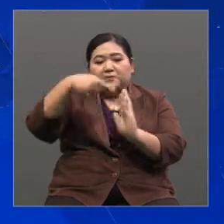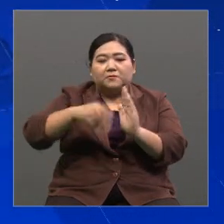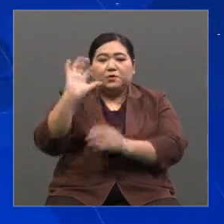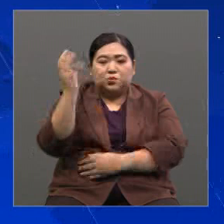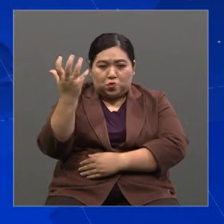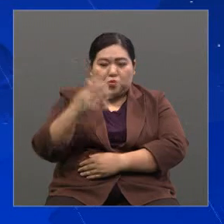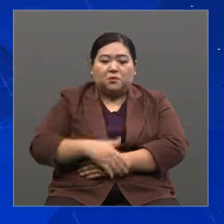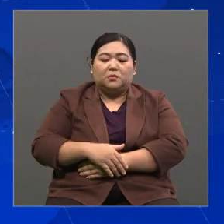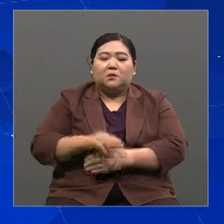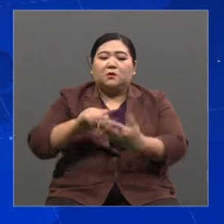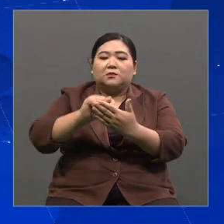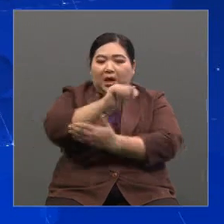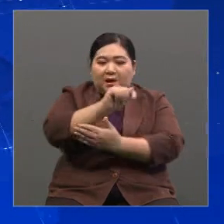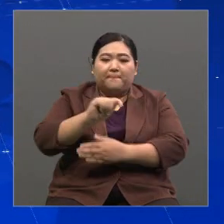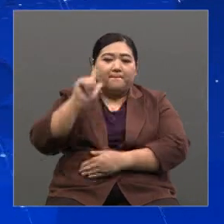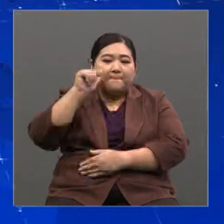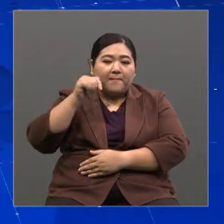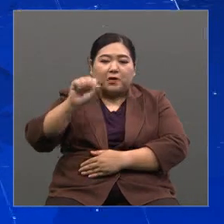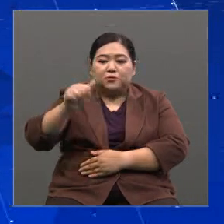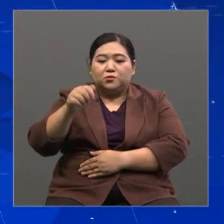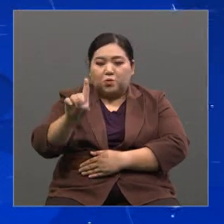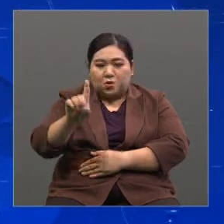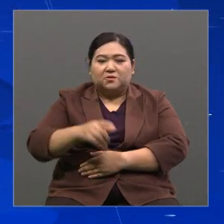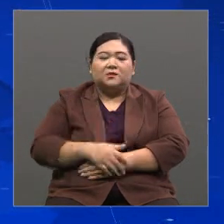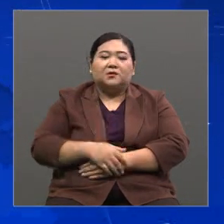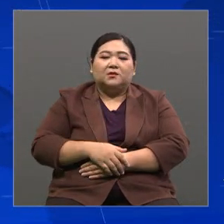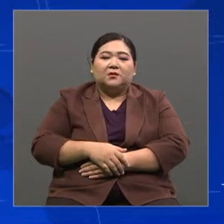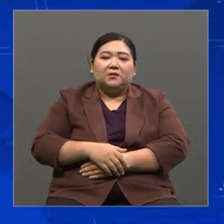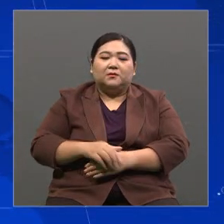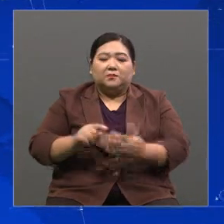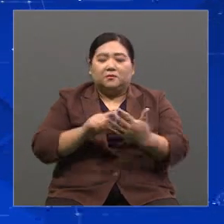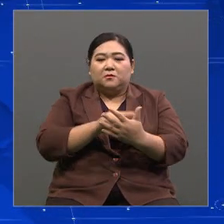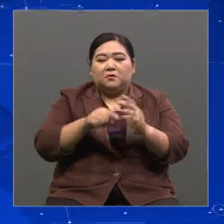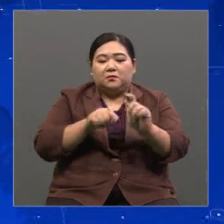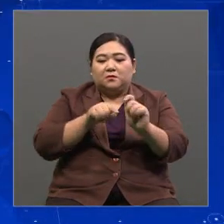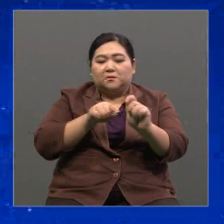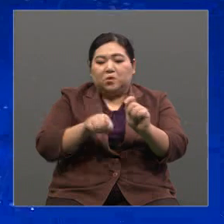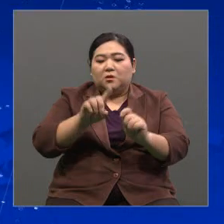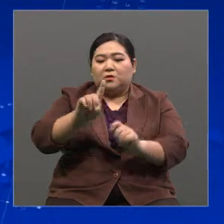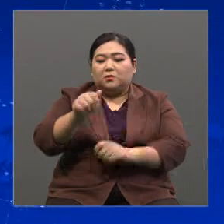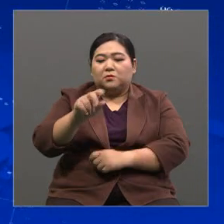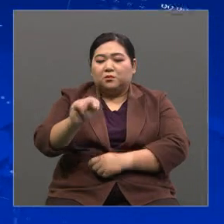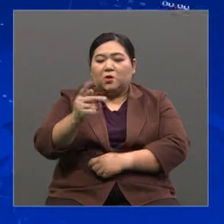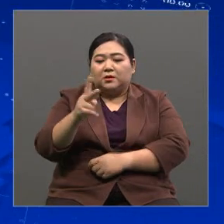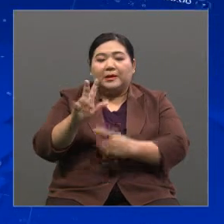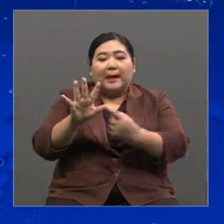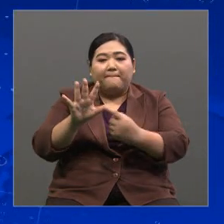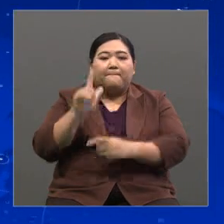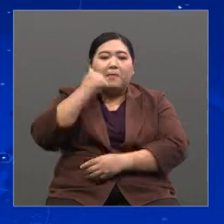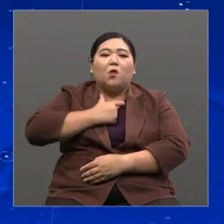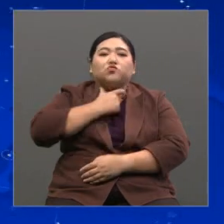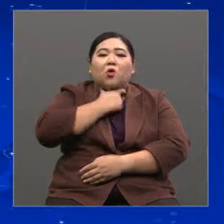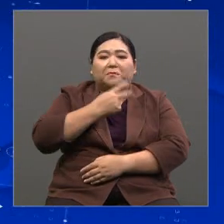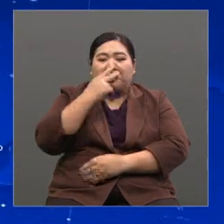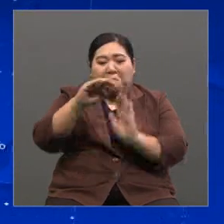แ่อด จัหวดตากตำบนจองคำำเพอแข้วฝุดวดได้ ทเหในตารางไ่มาเลยก็ที่ 123 21